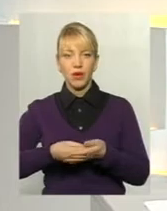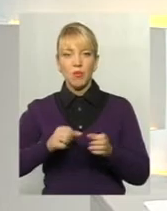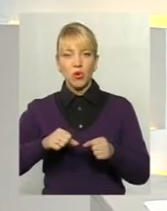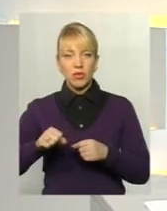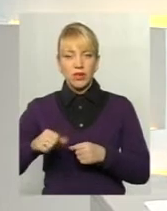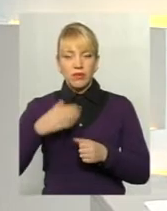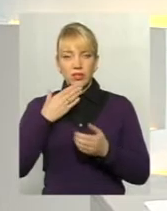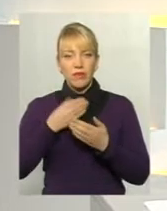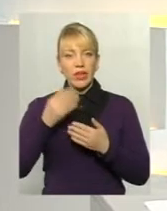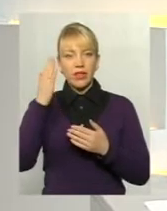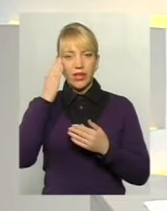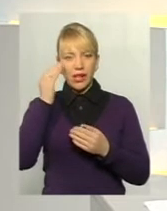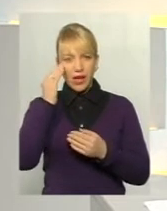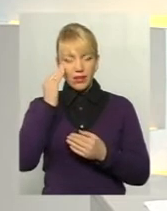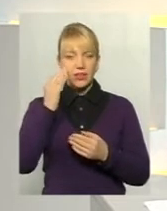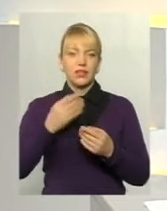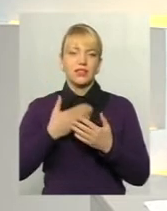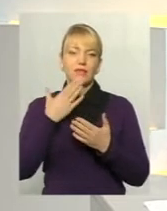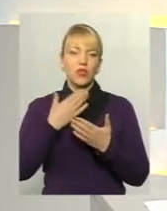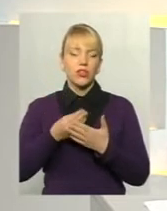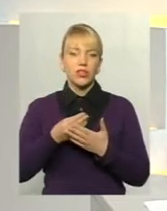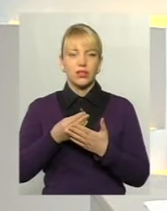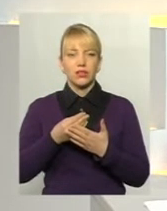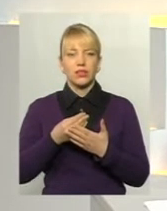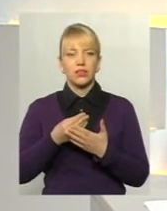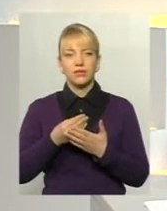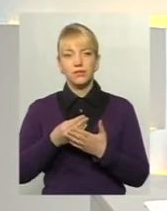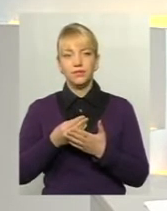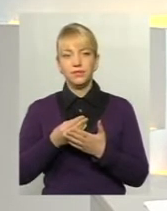можливості, свої таланти, свої здібності